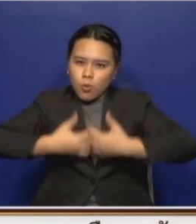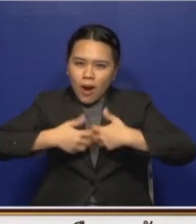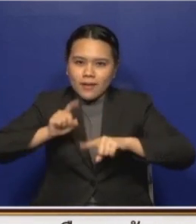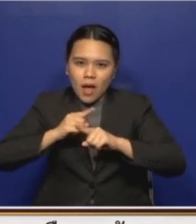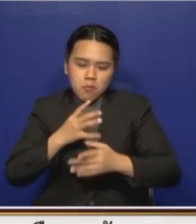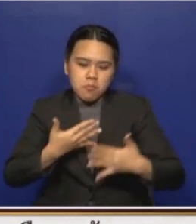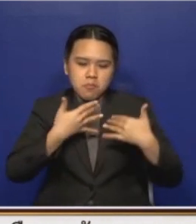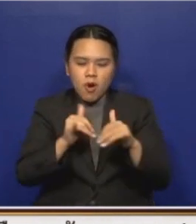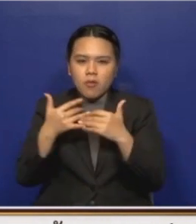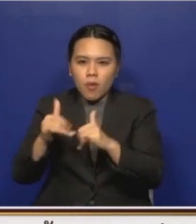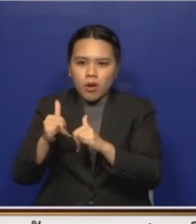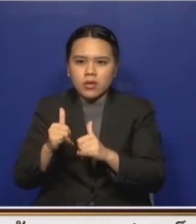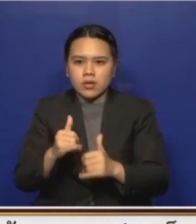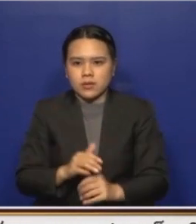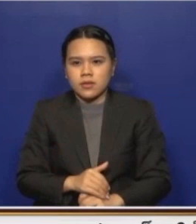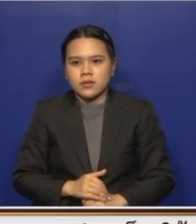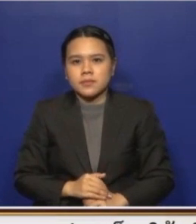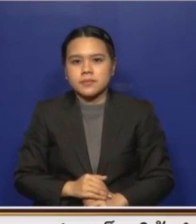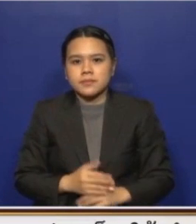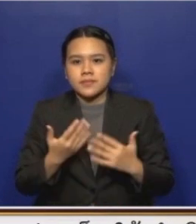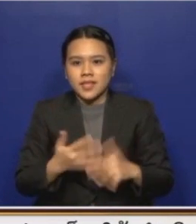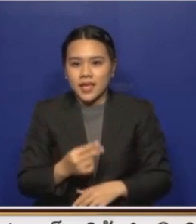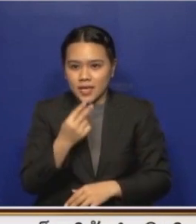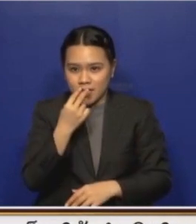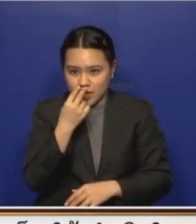จไทยฮะท่านไปดูแผ่นต่อไปครับ